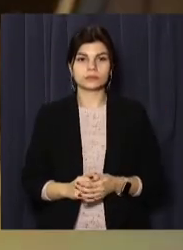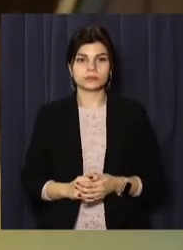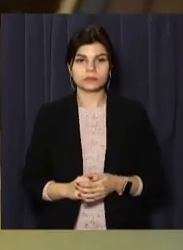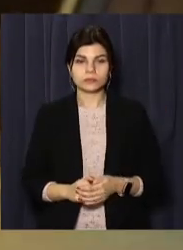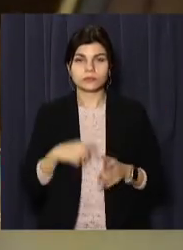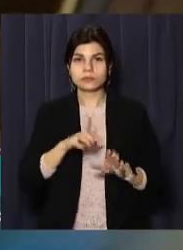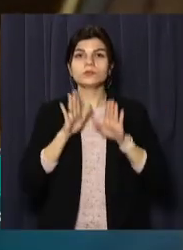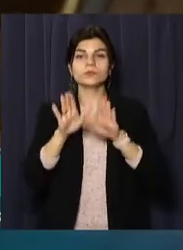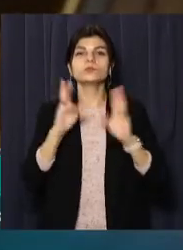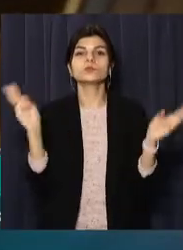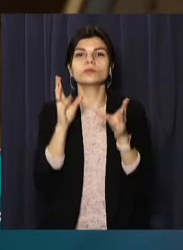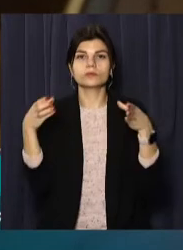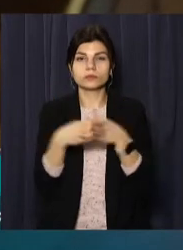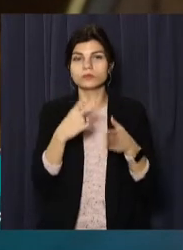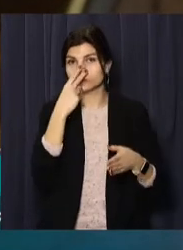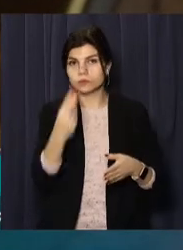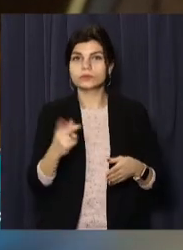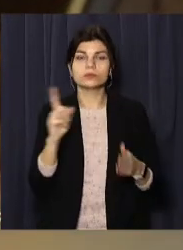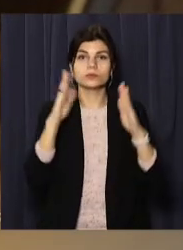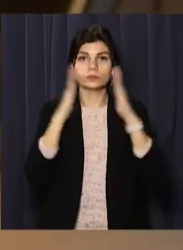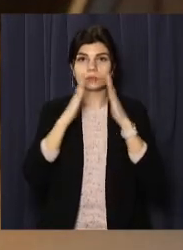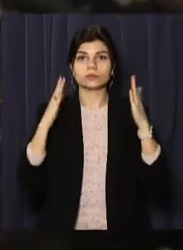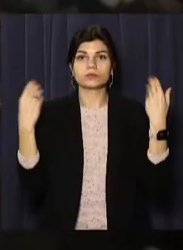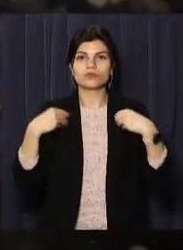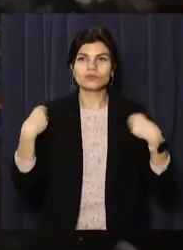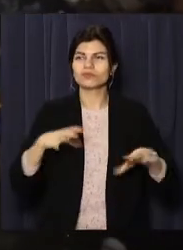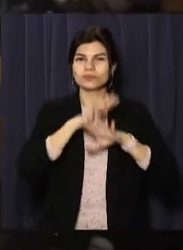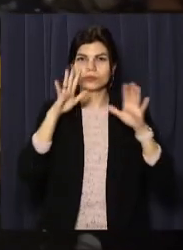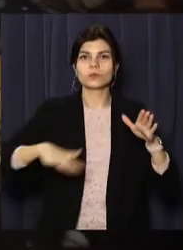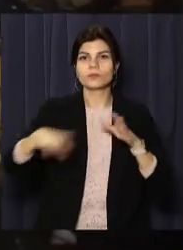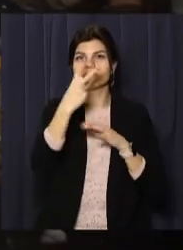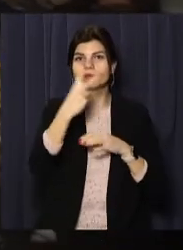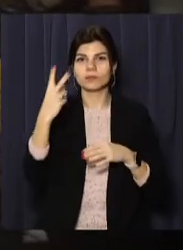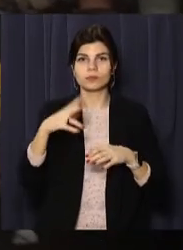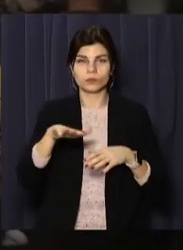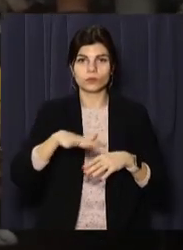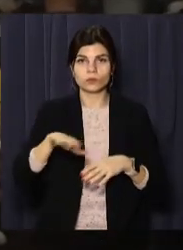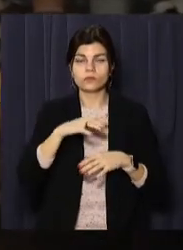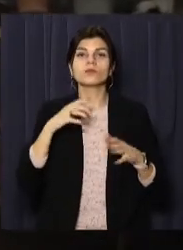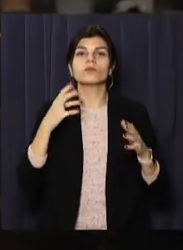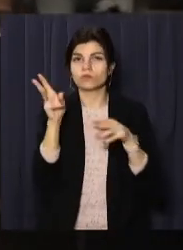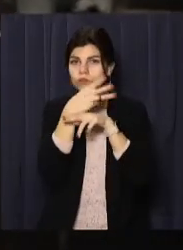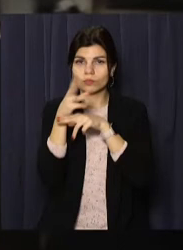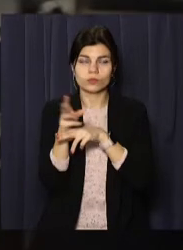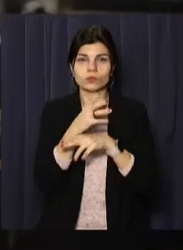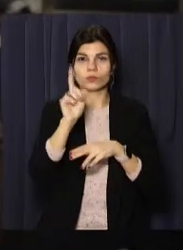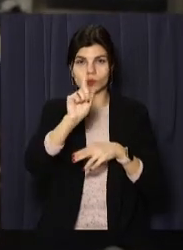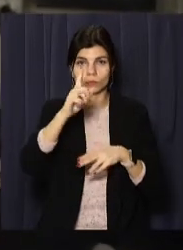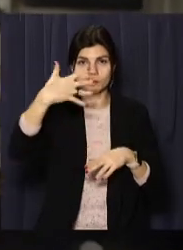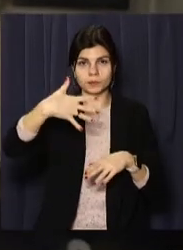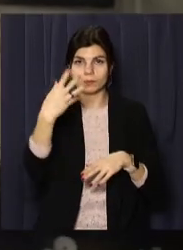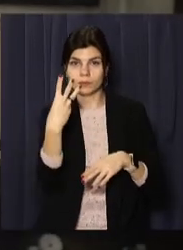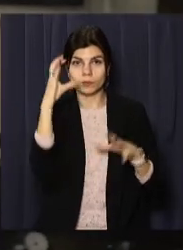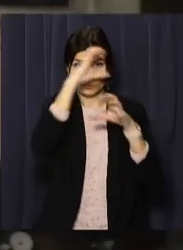По прибуттю пожежних підрозділів було встановлено, що горить домашнє майно на площі 20 квадратних метрів. Пожежу локалізовано о 1 годині